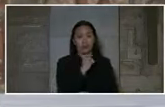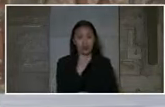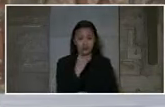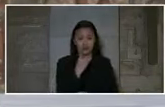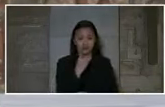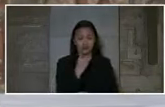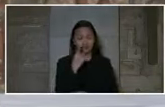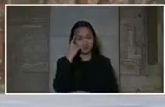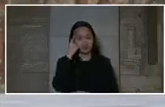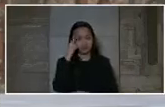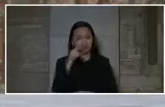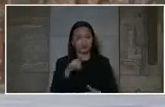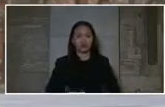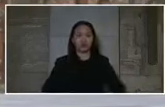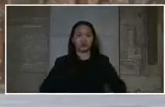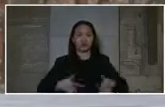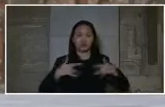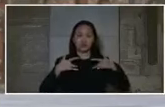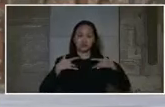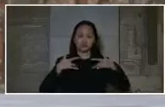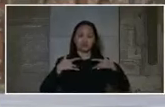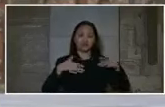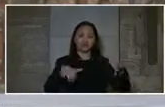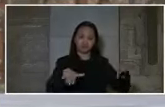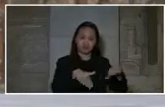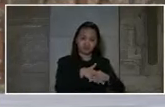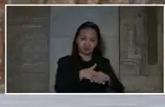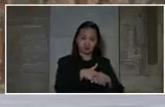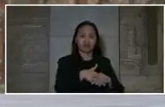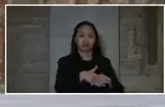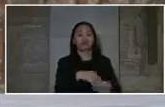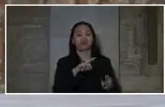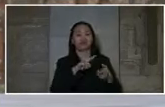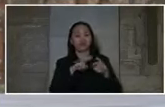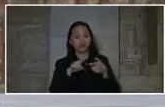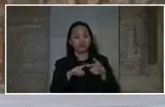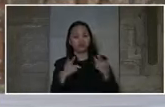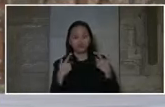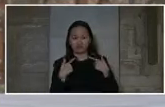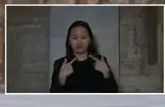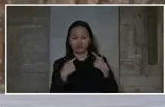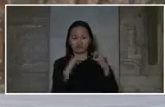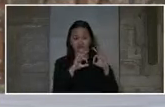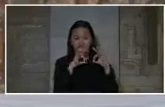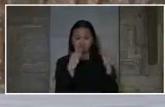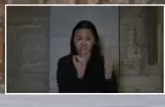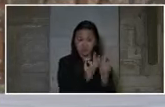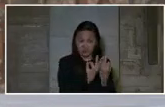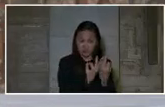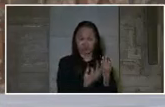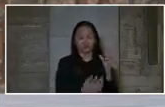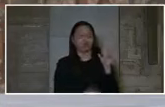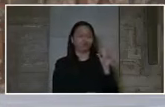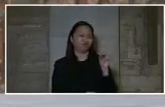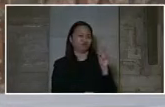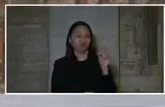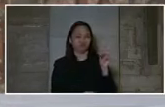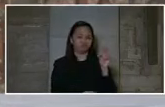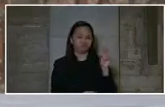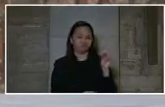sa buhay may asawa, sa buhay ng pagkakaroon ng pamilya.